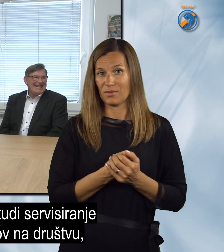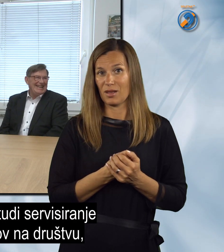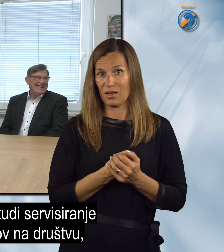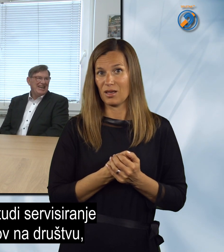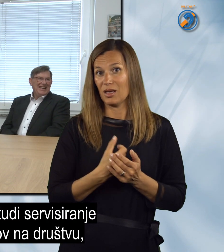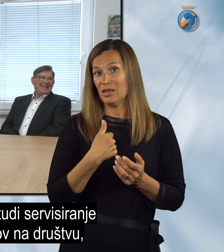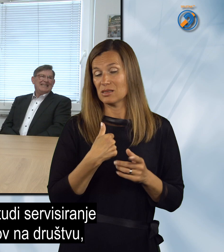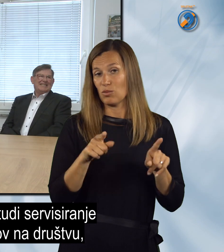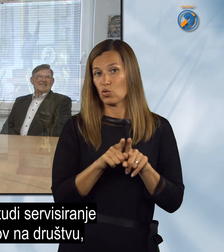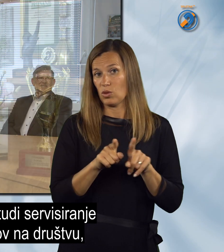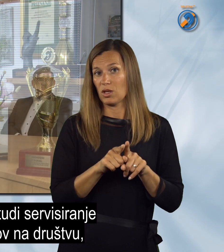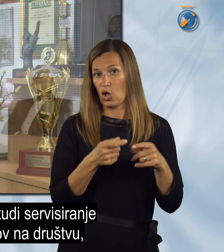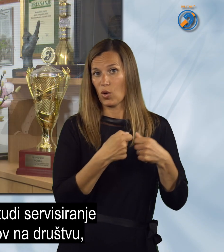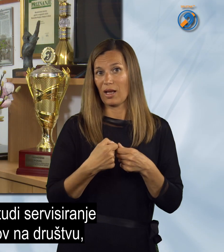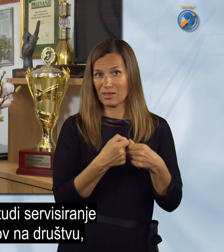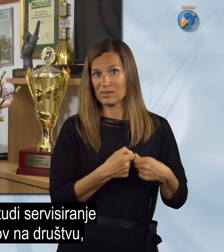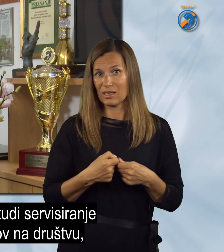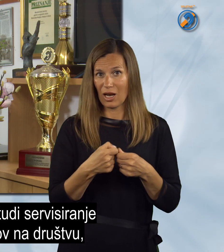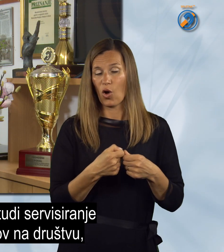Sem tudi organiziral